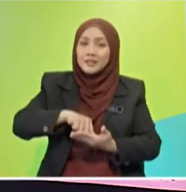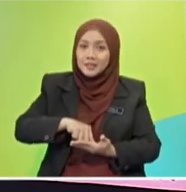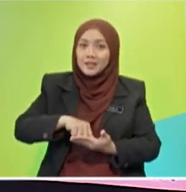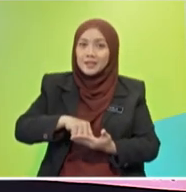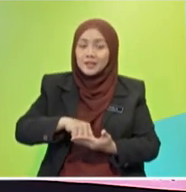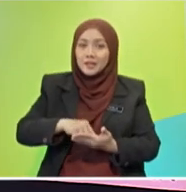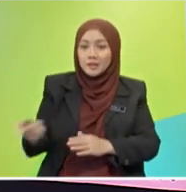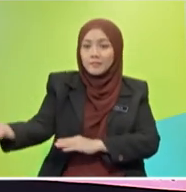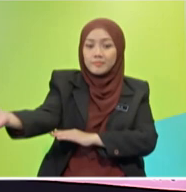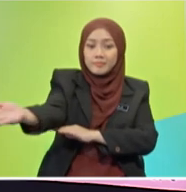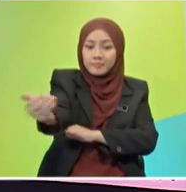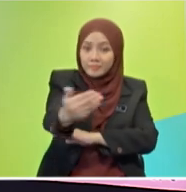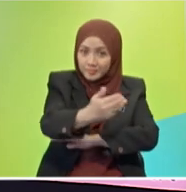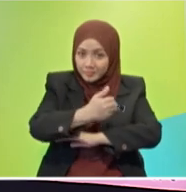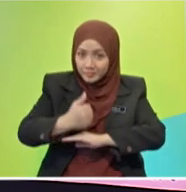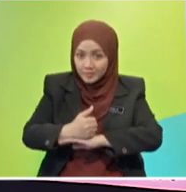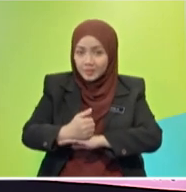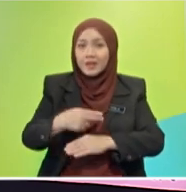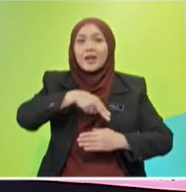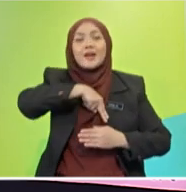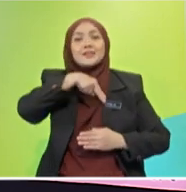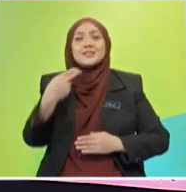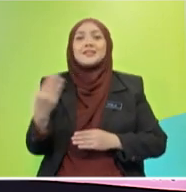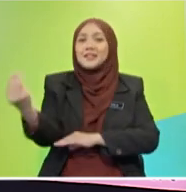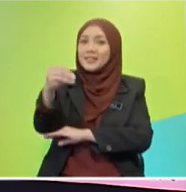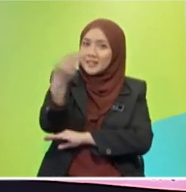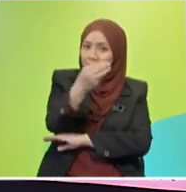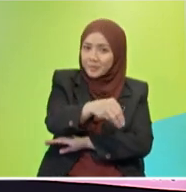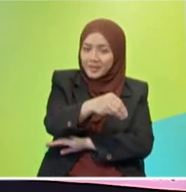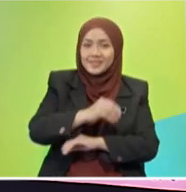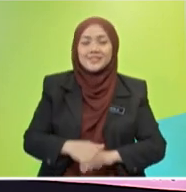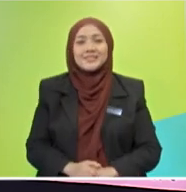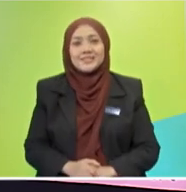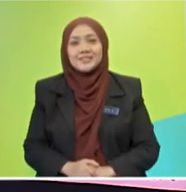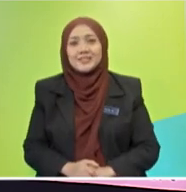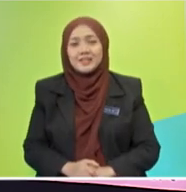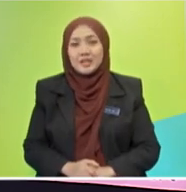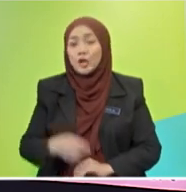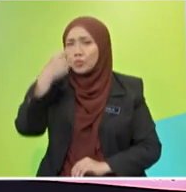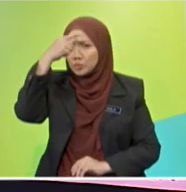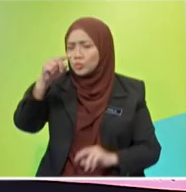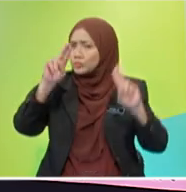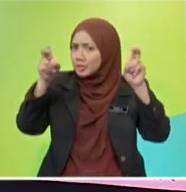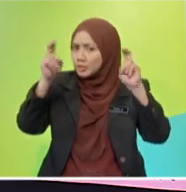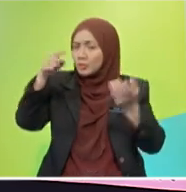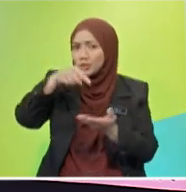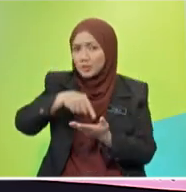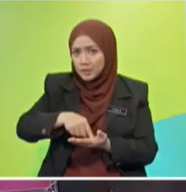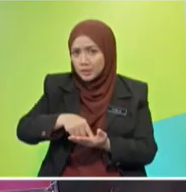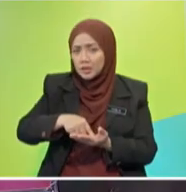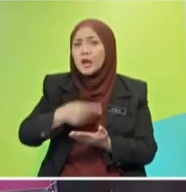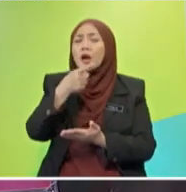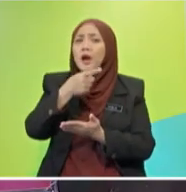hasil tanaman jadi untuk topik tuai hasil tanaman ini